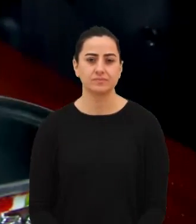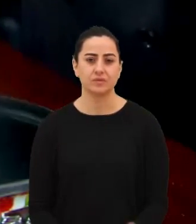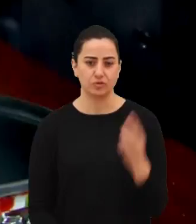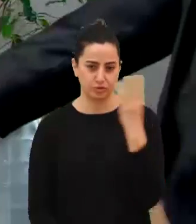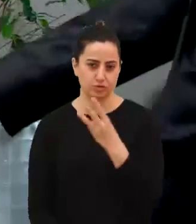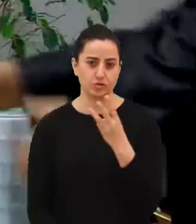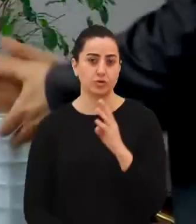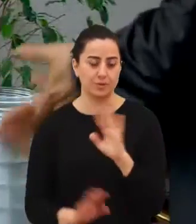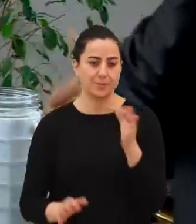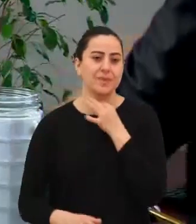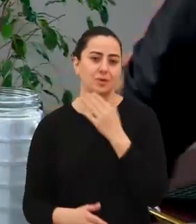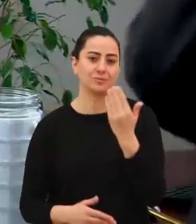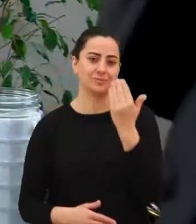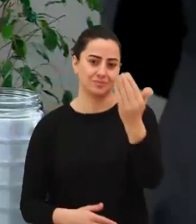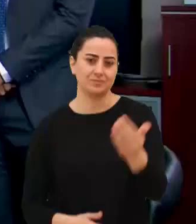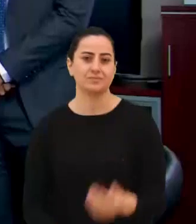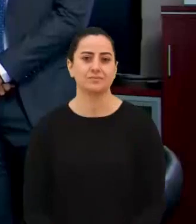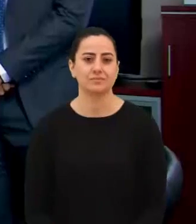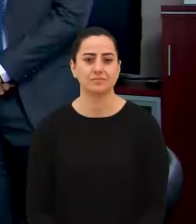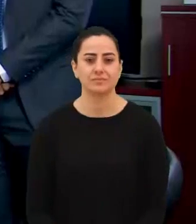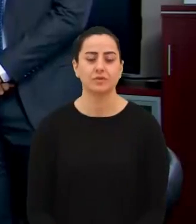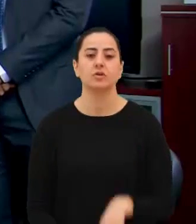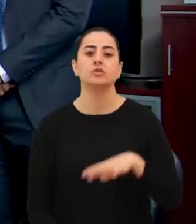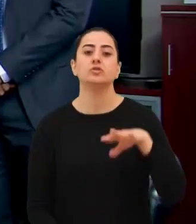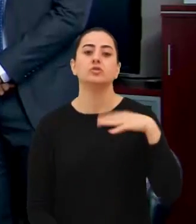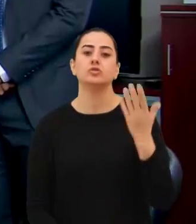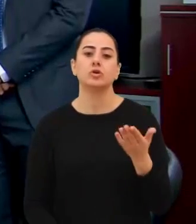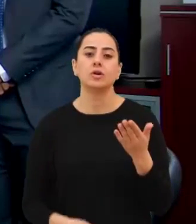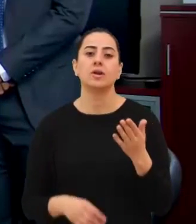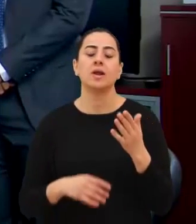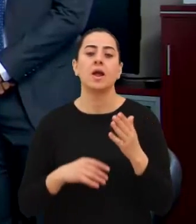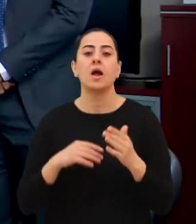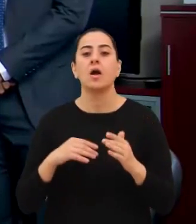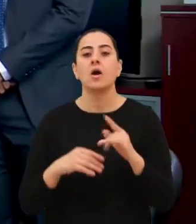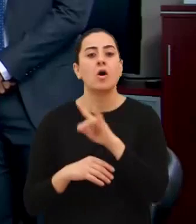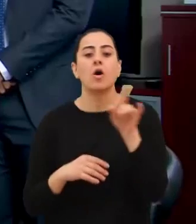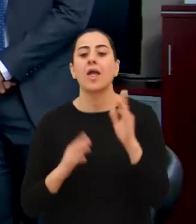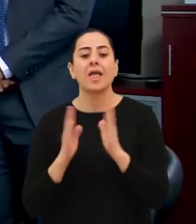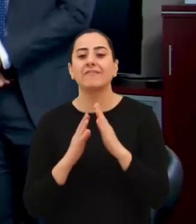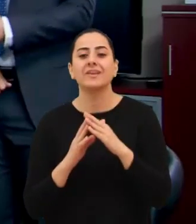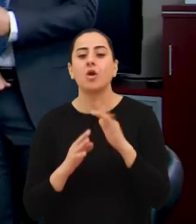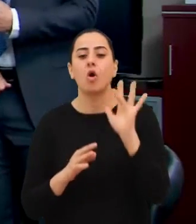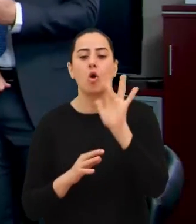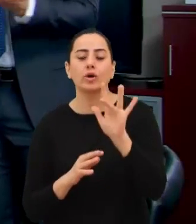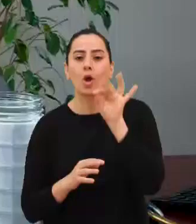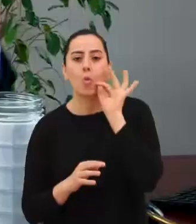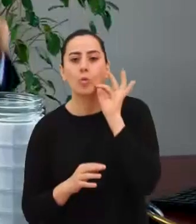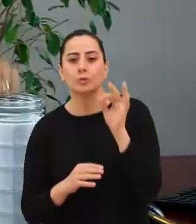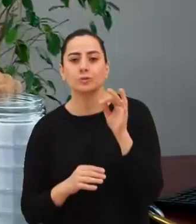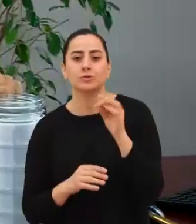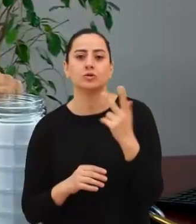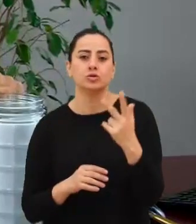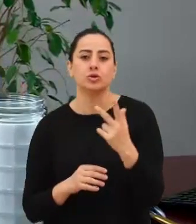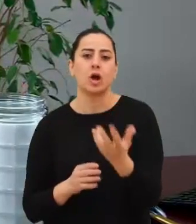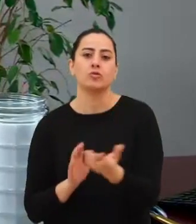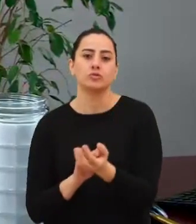3. Teşekkürler. Yerine geçebilirsin. Daha sonra evin ortanca oğlu o da gelip 3